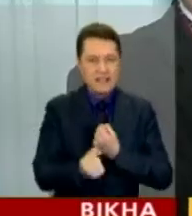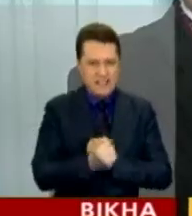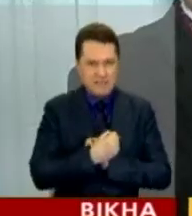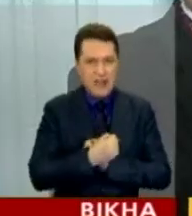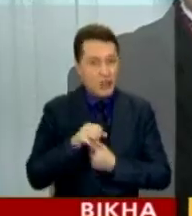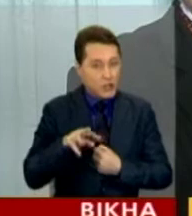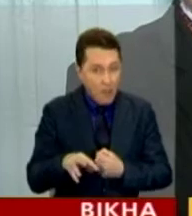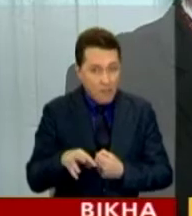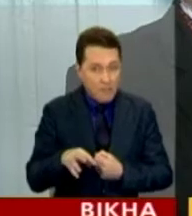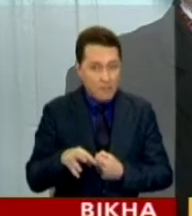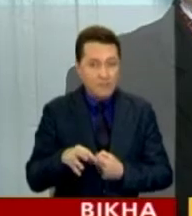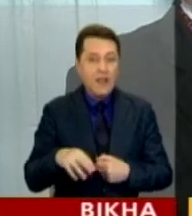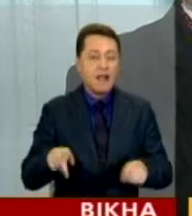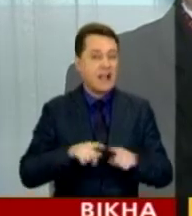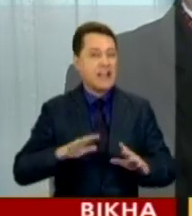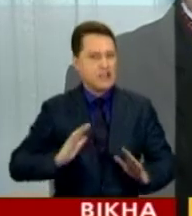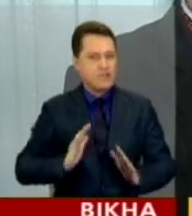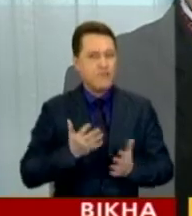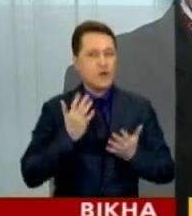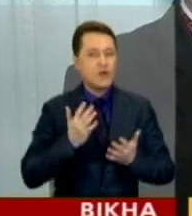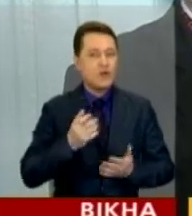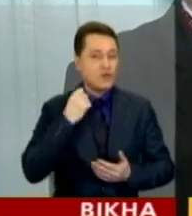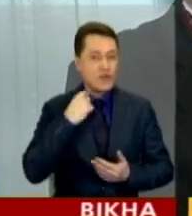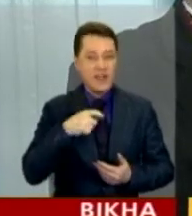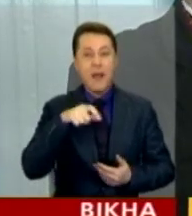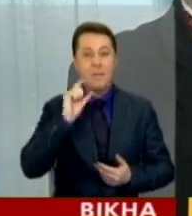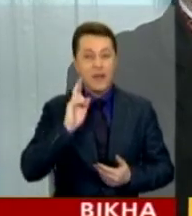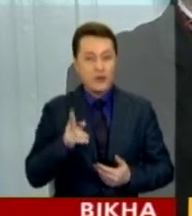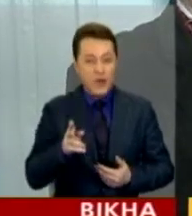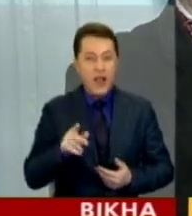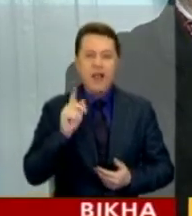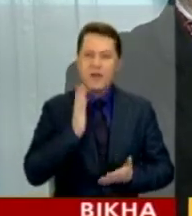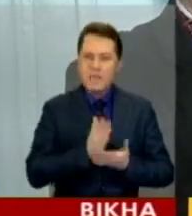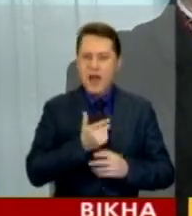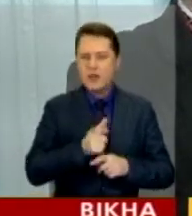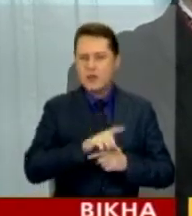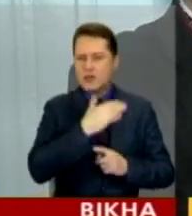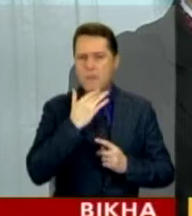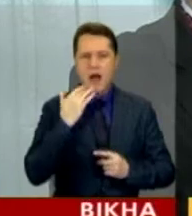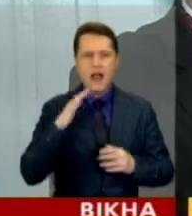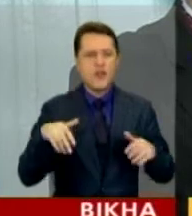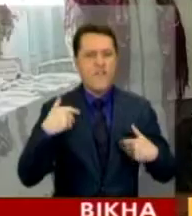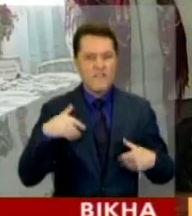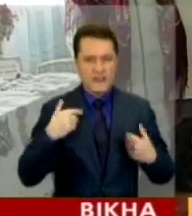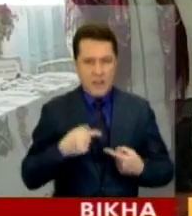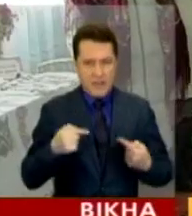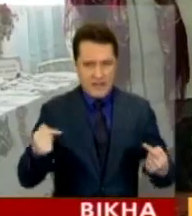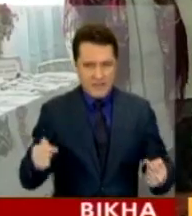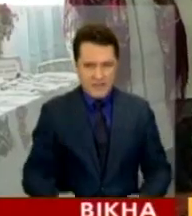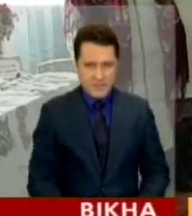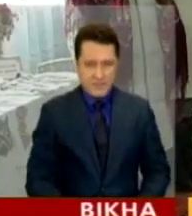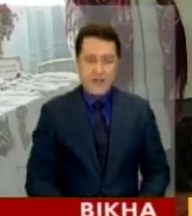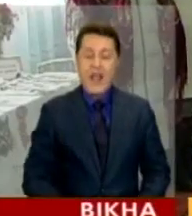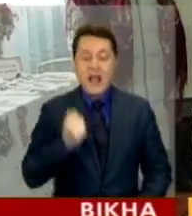знаєте, збодрюючий напиток, він має дуже багато вітамінів. Старовинні